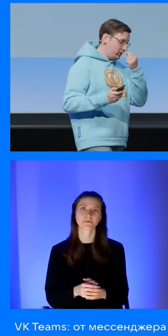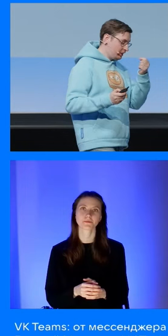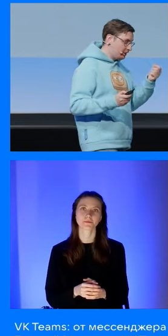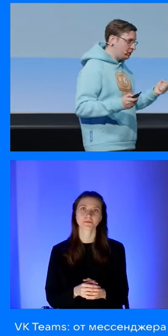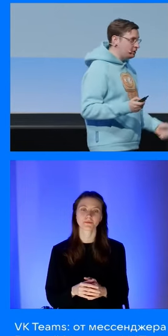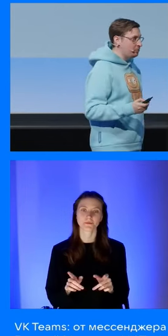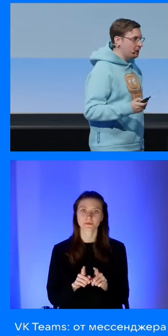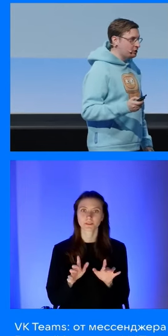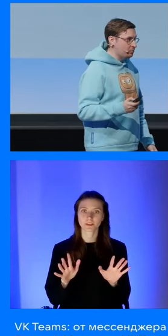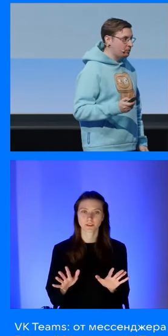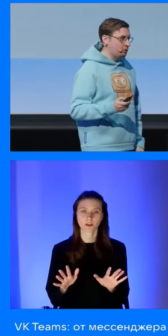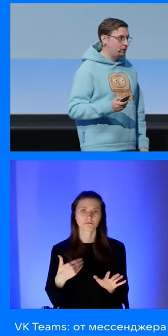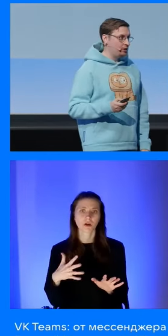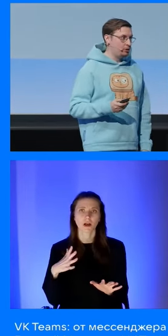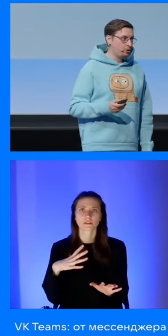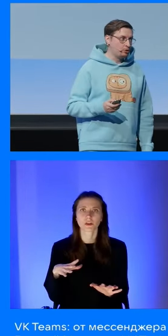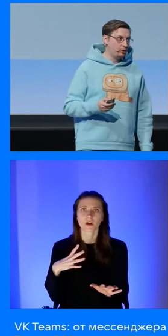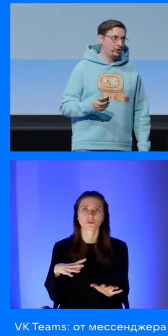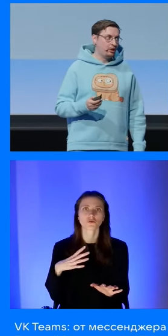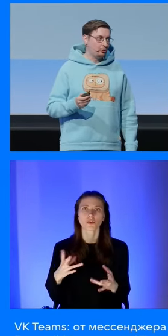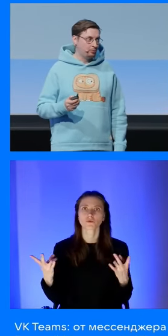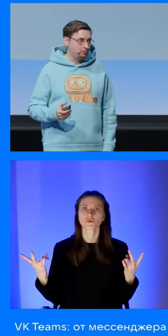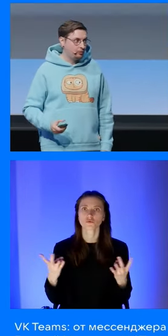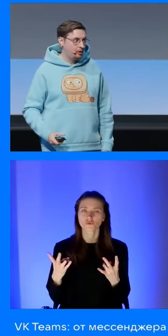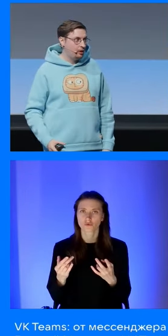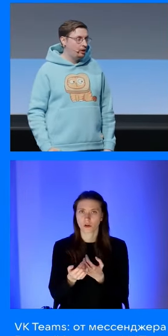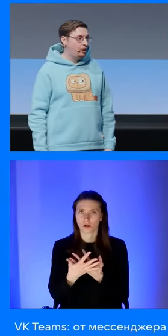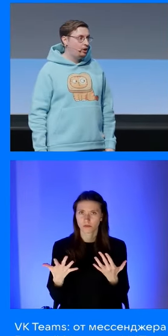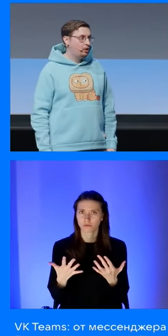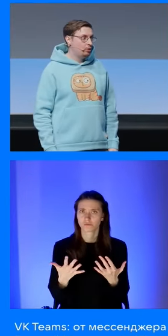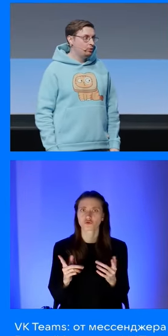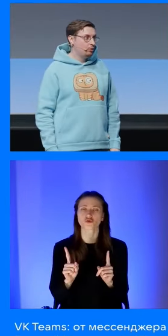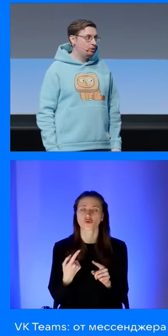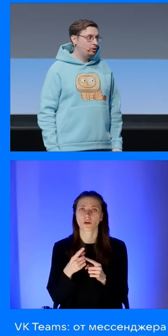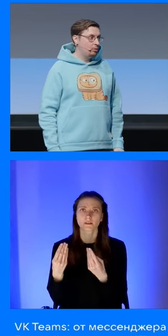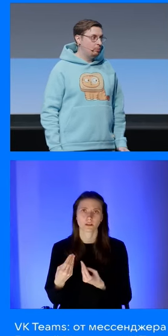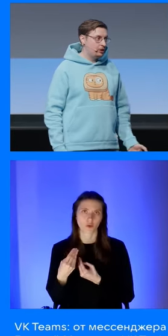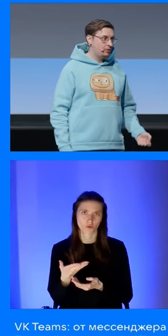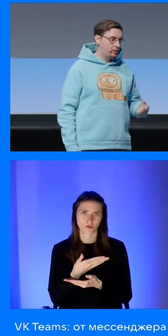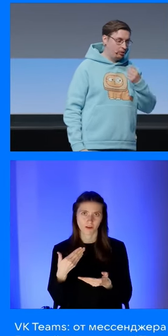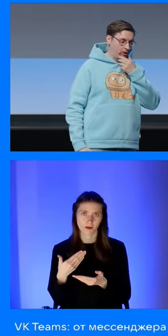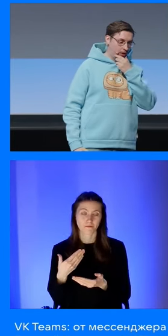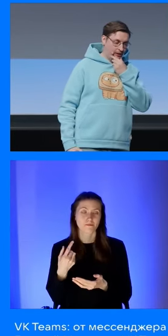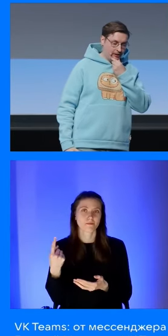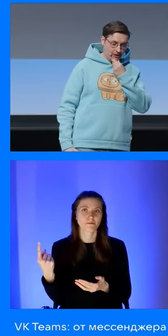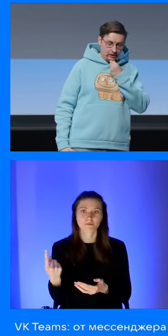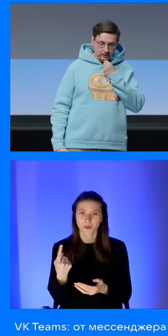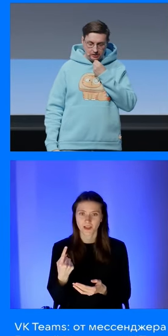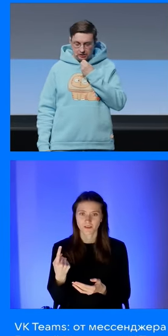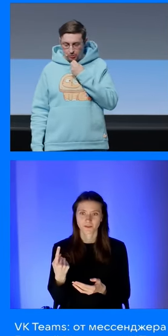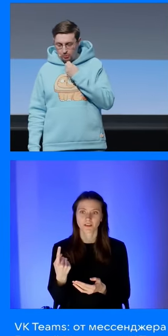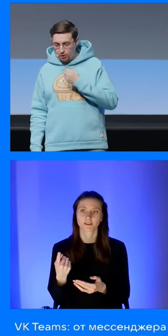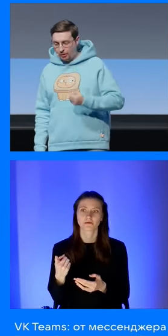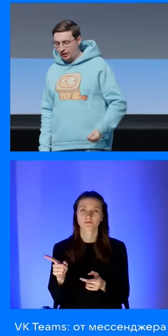Итак, возвращаясь к начальной теме, а зачем же все-таки это нужно, что нам это дает? Ну, прежде всего, как ни